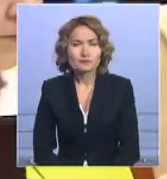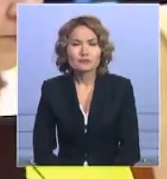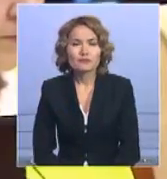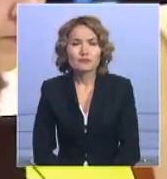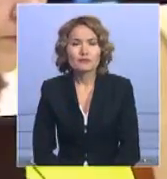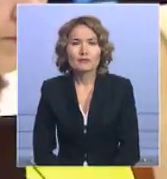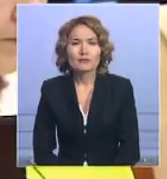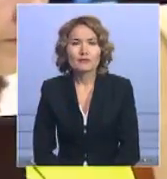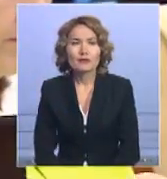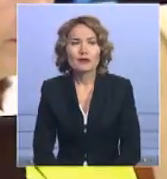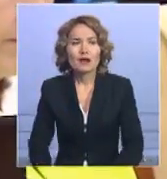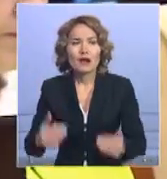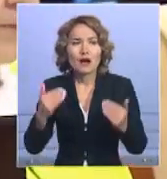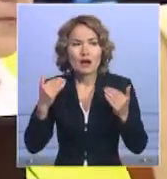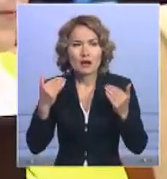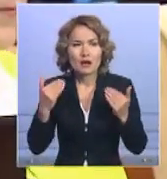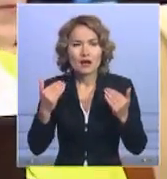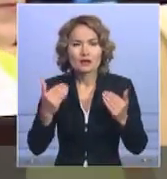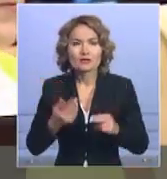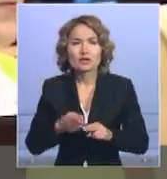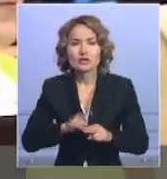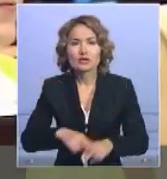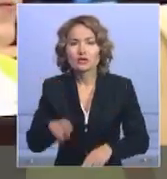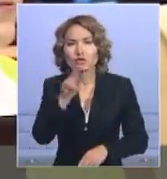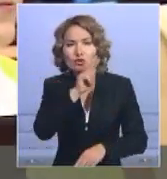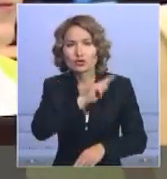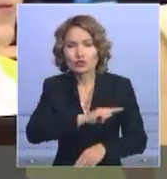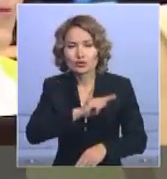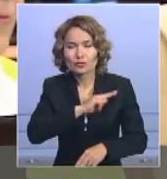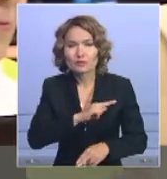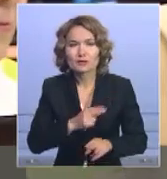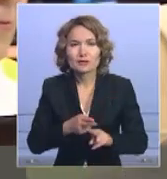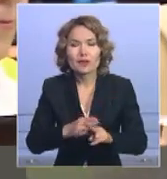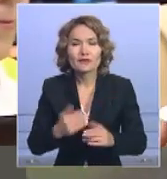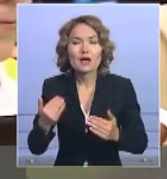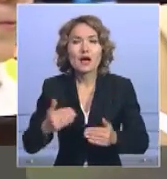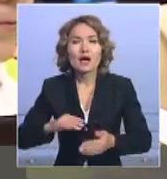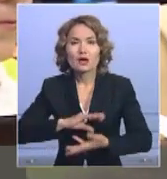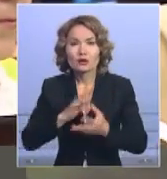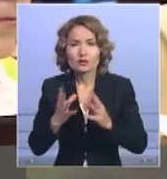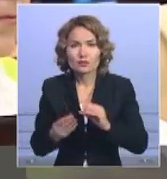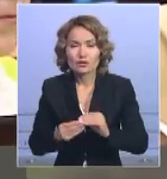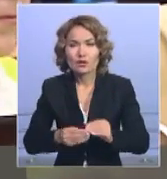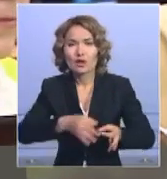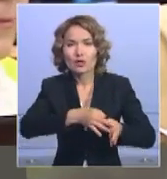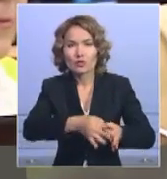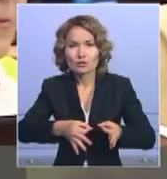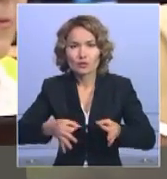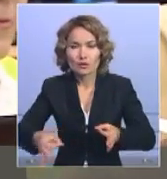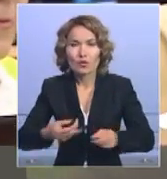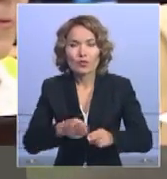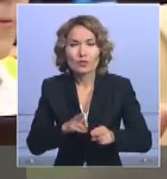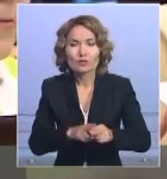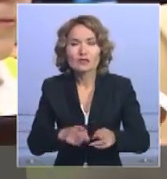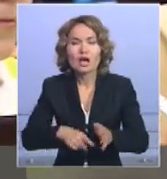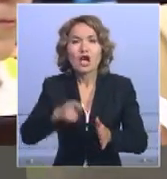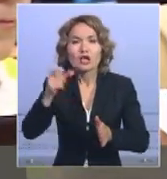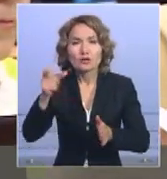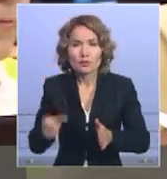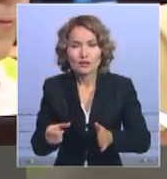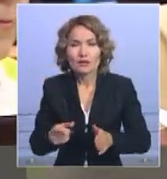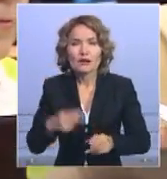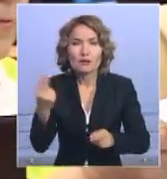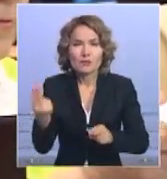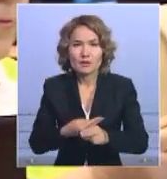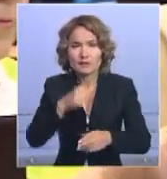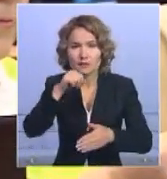Менің ойымша түсіндіру жұмыстарының форматын өзгерту қажет. Дәстүрлі кездесулер мен өңірлерге жөн-жосықсыз бара беруден арылуымыз керек. Осы